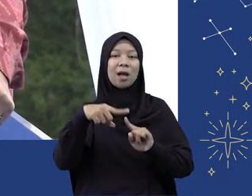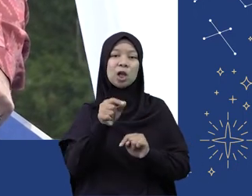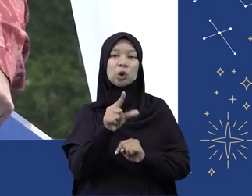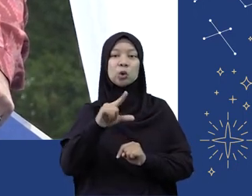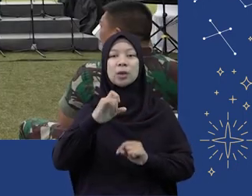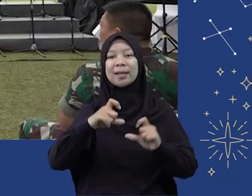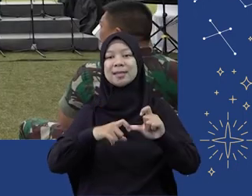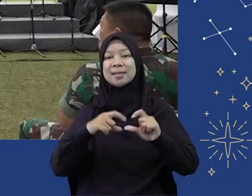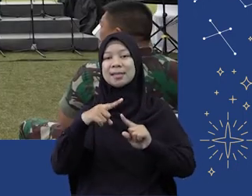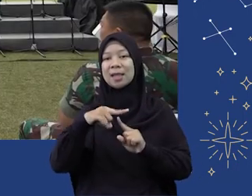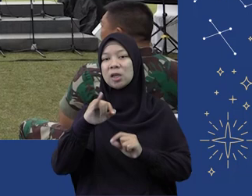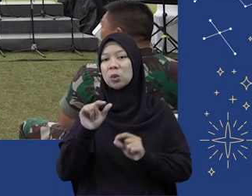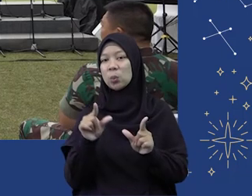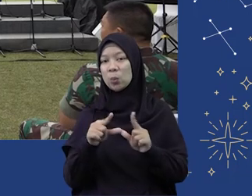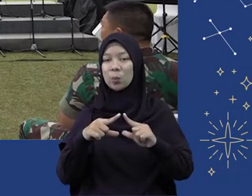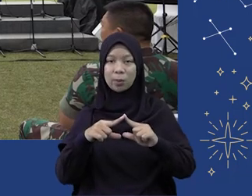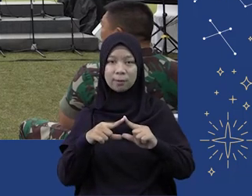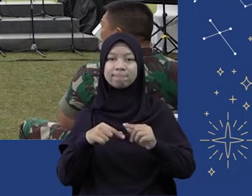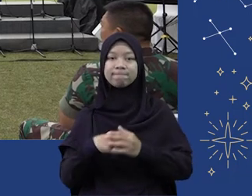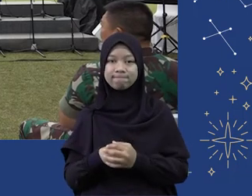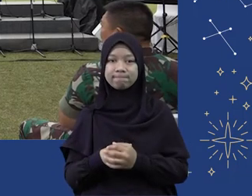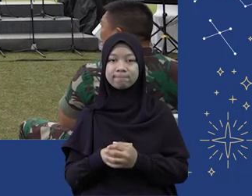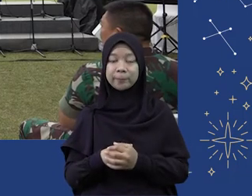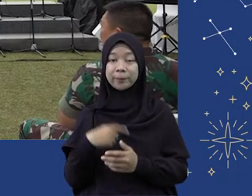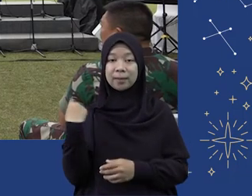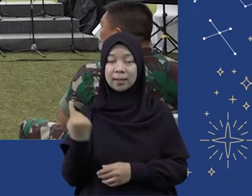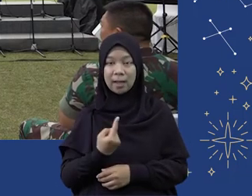dan kita di Sultan